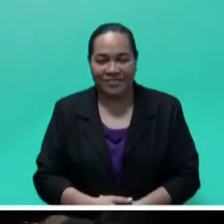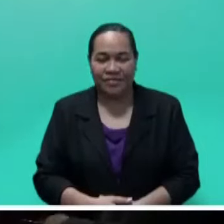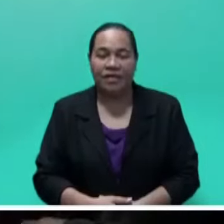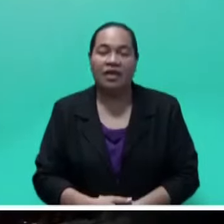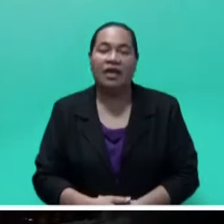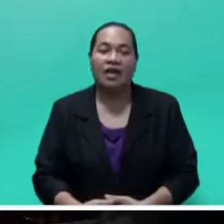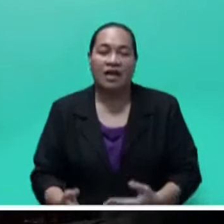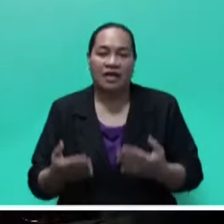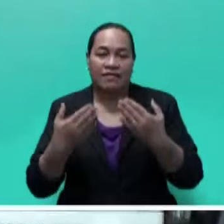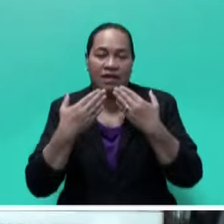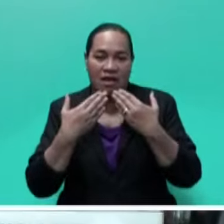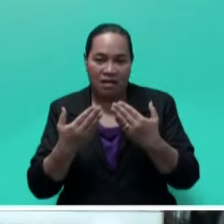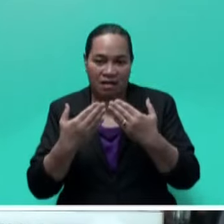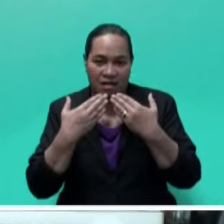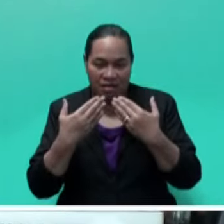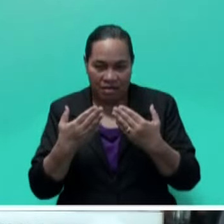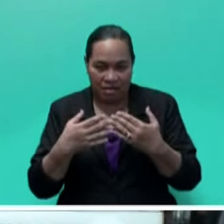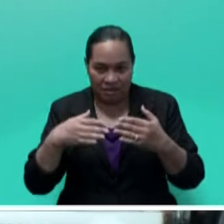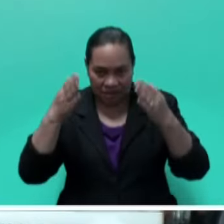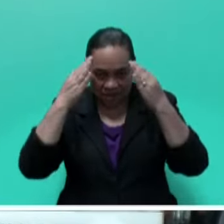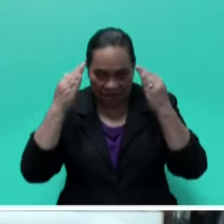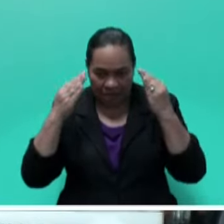Pinawalevu, Mr. Speaker, sir.